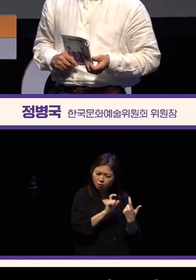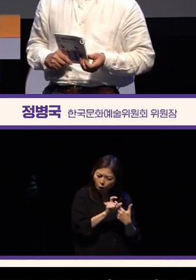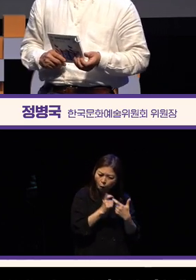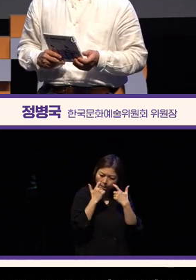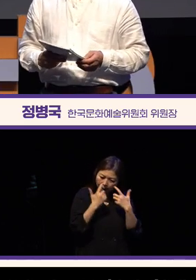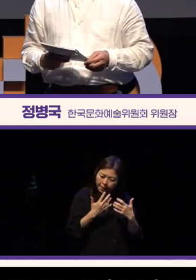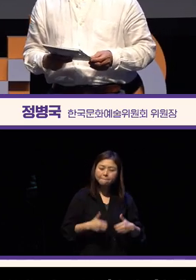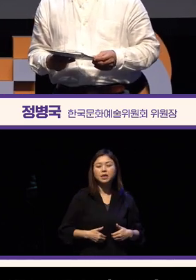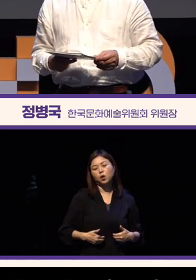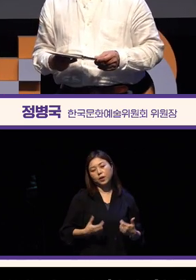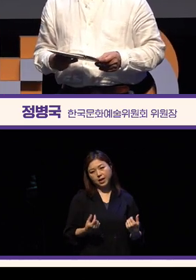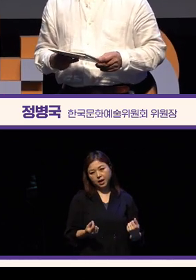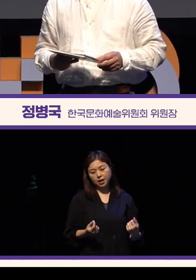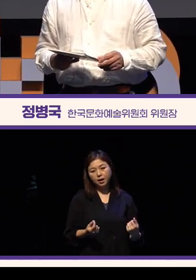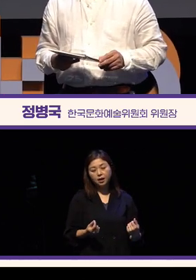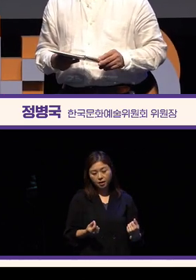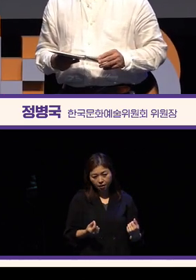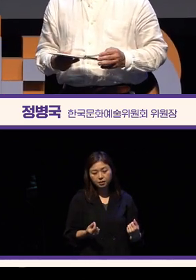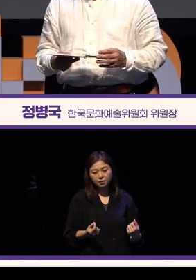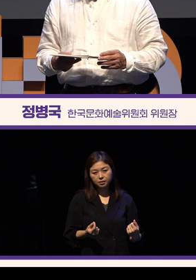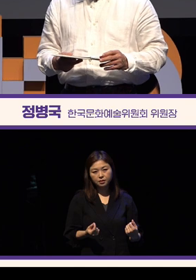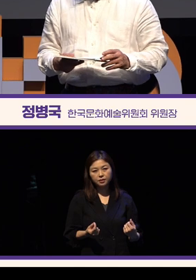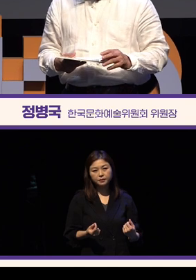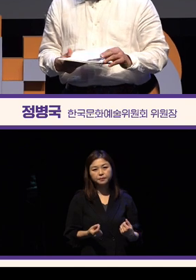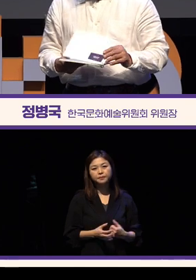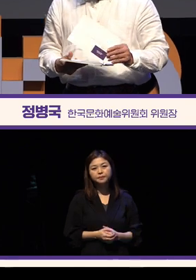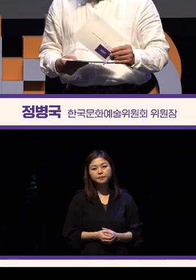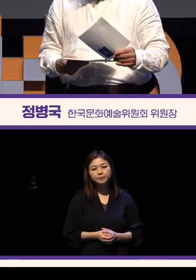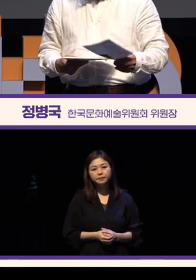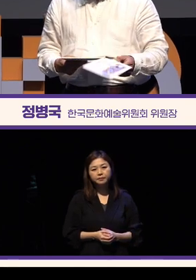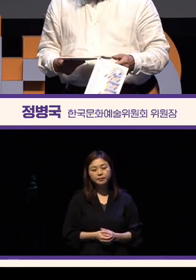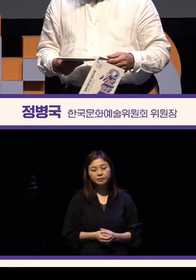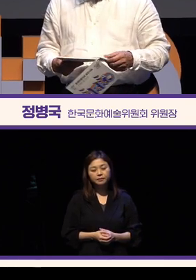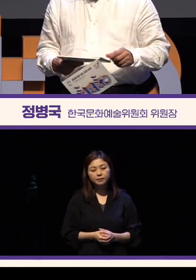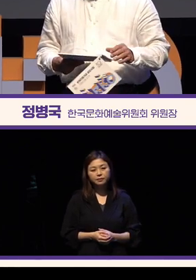높일 필요가 있다는 것을 강조했습니다.